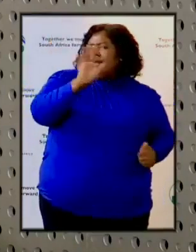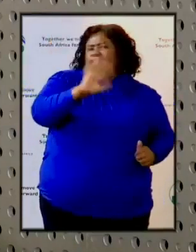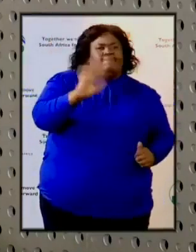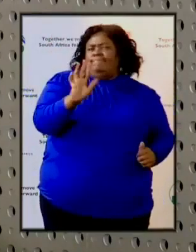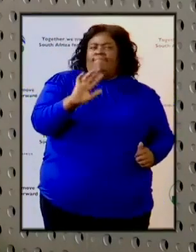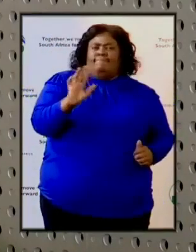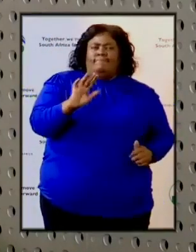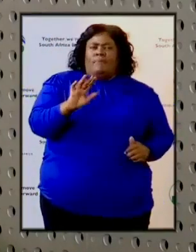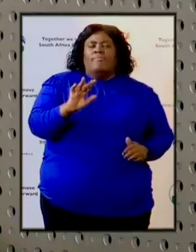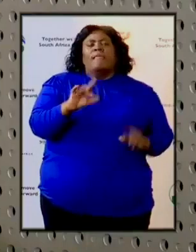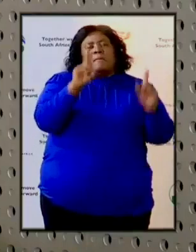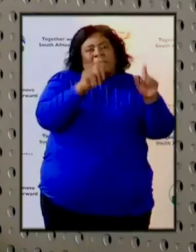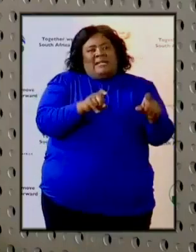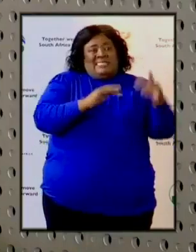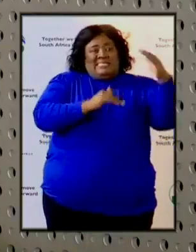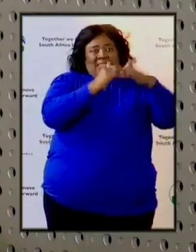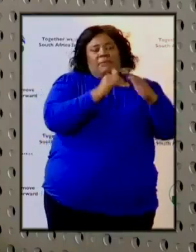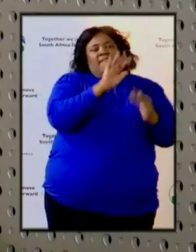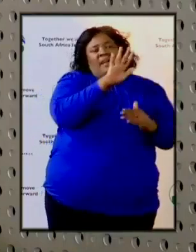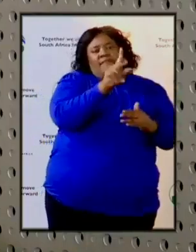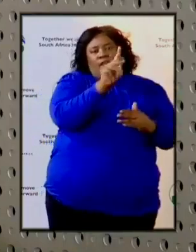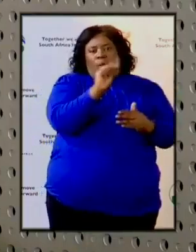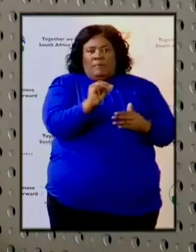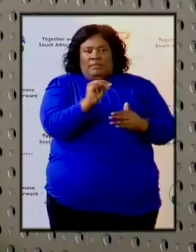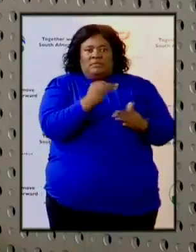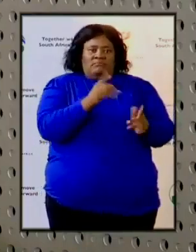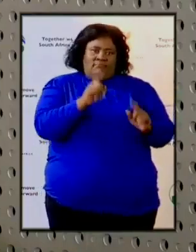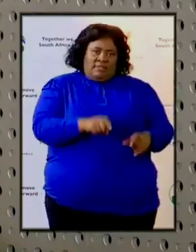Amakhilomitha 5 nje noma uya ngakuphi, noma uya